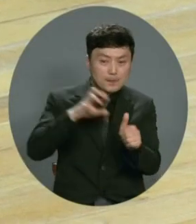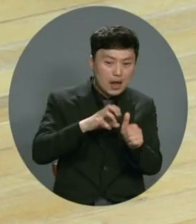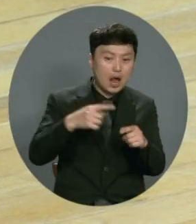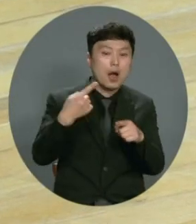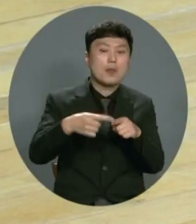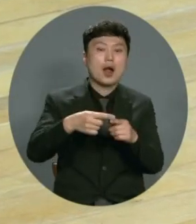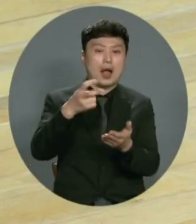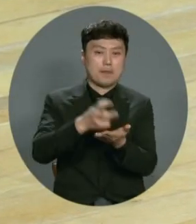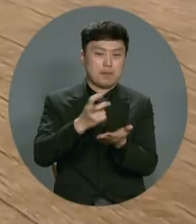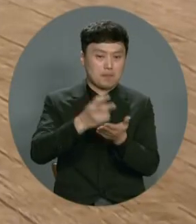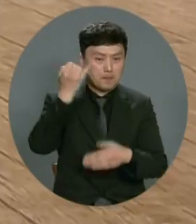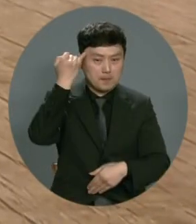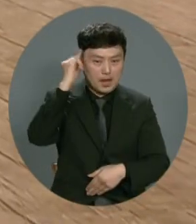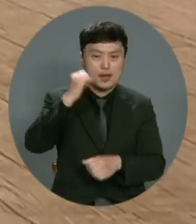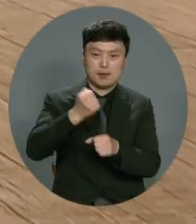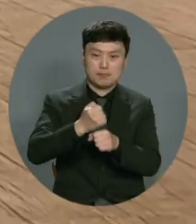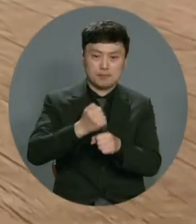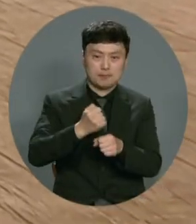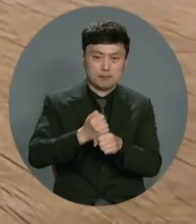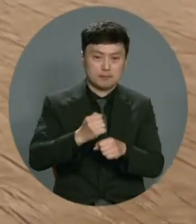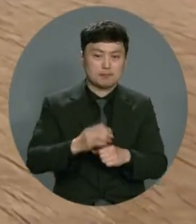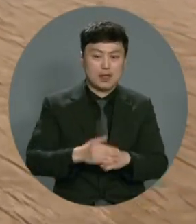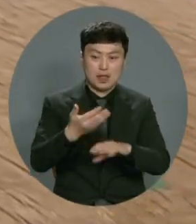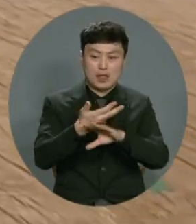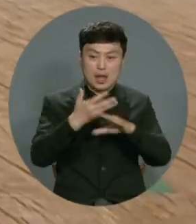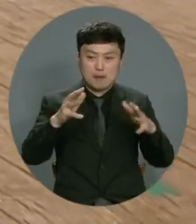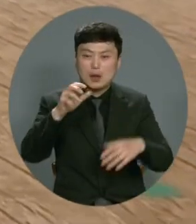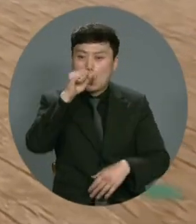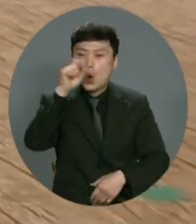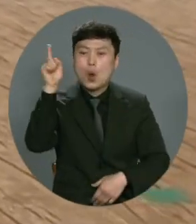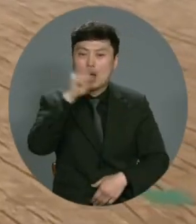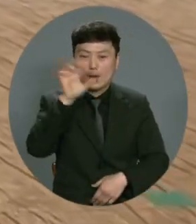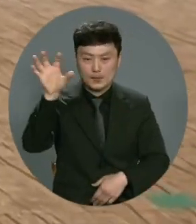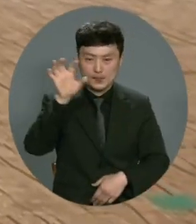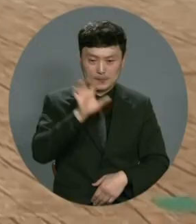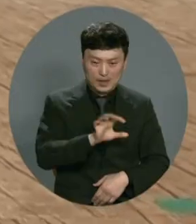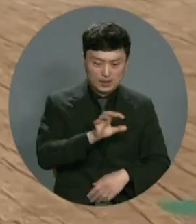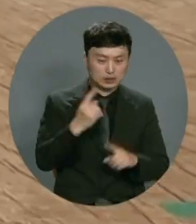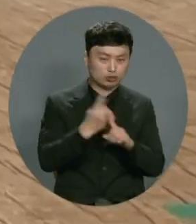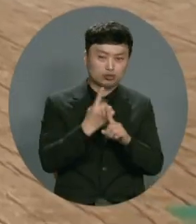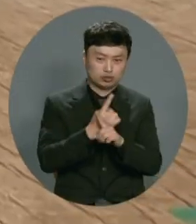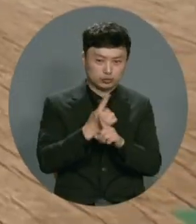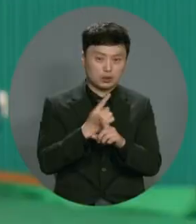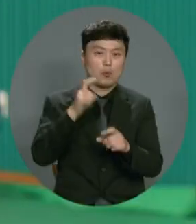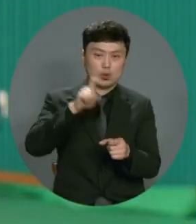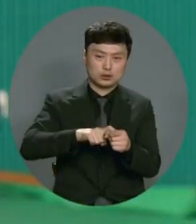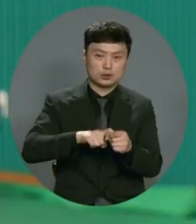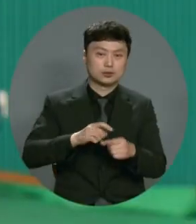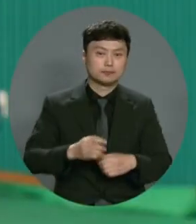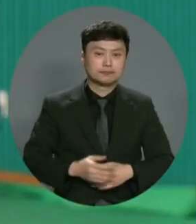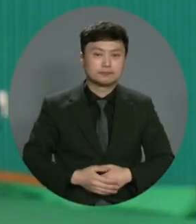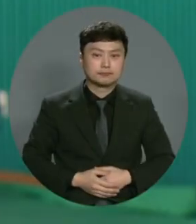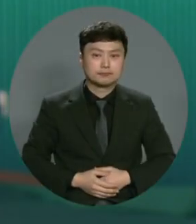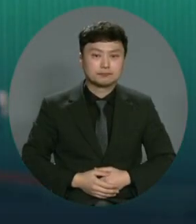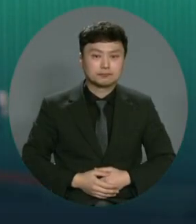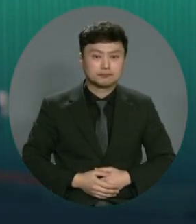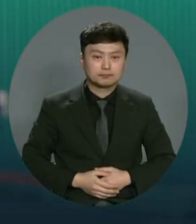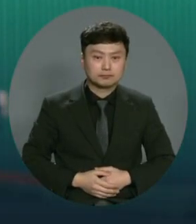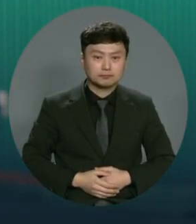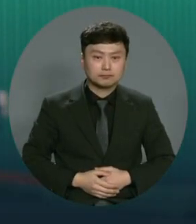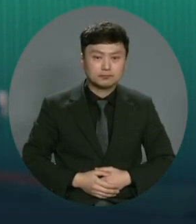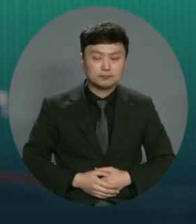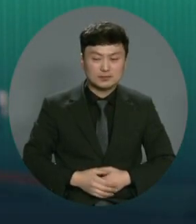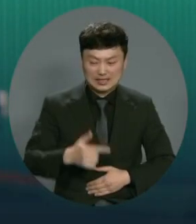평가법 개발에 나섰습니다 해외 평가 방식의 단점을 보완하는게 첫 번째 과제입니다 대견에